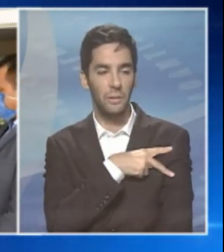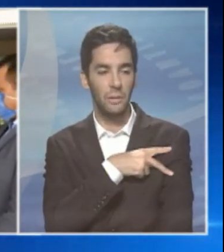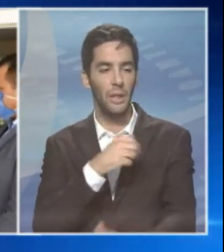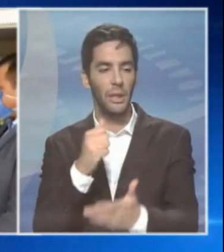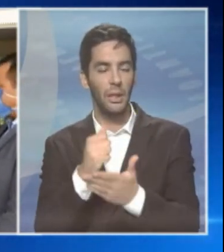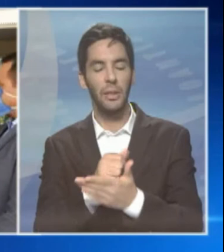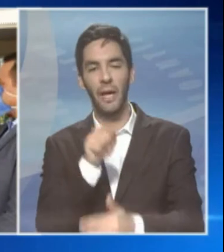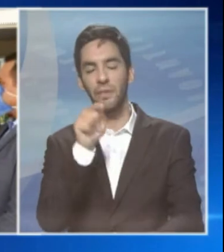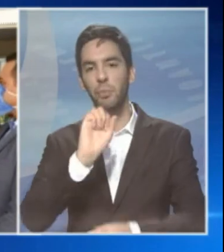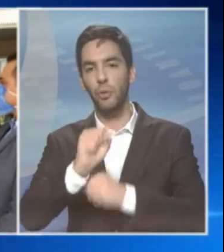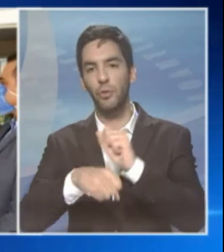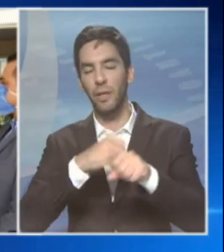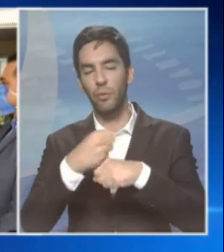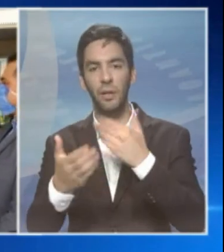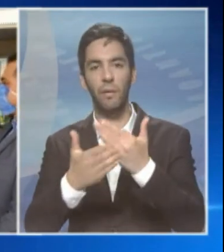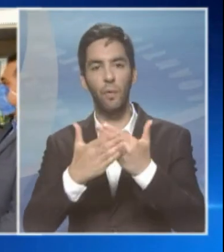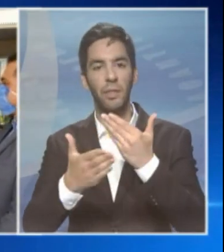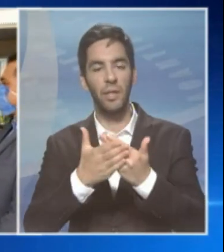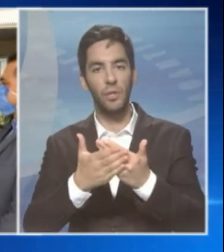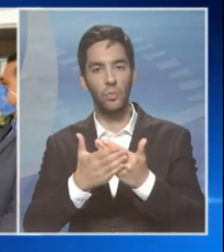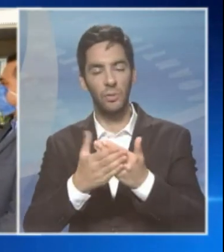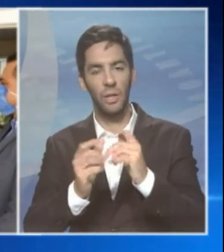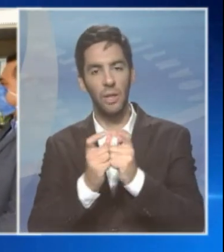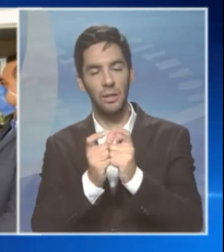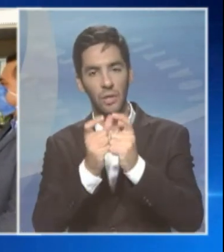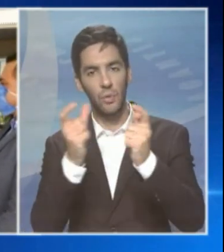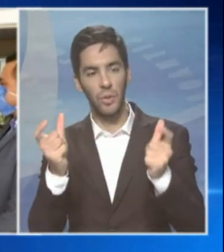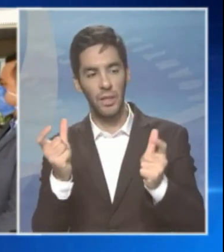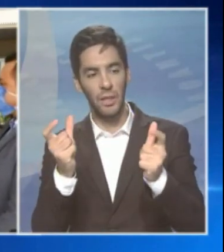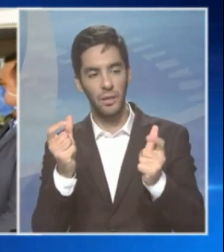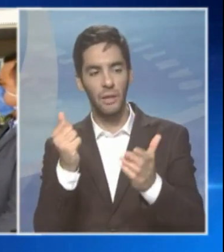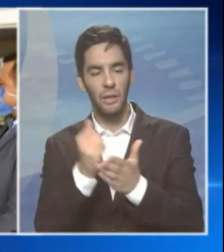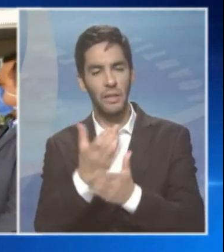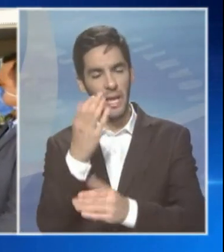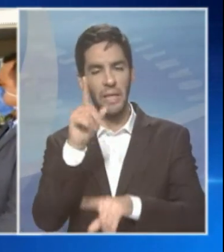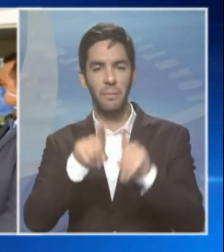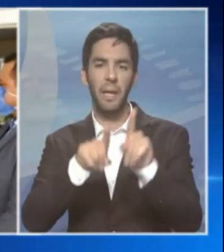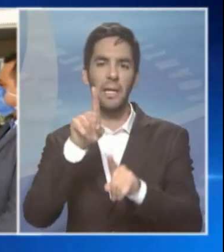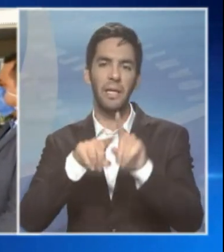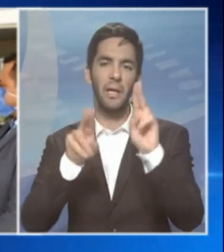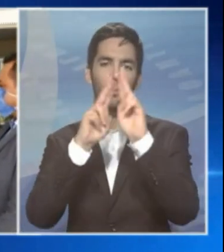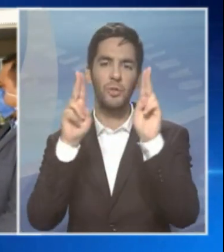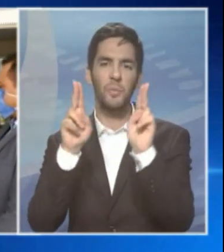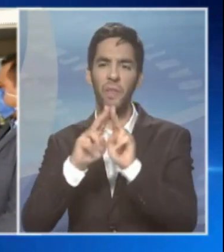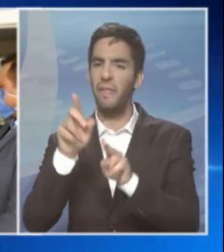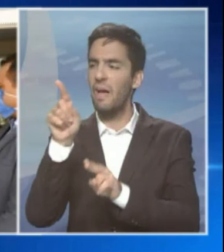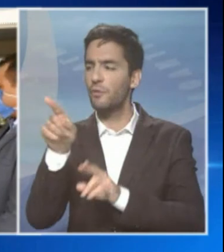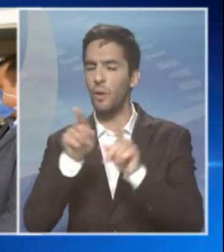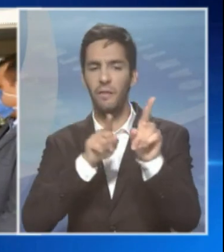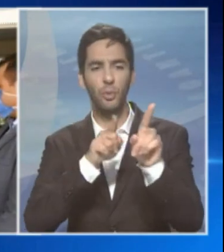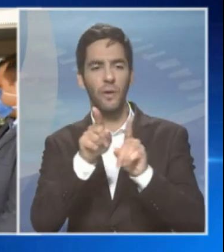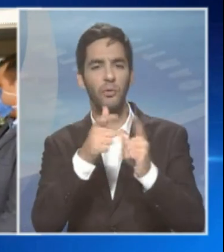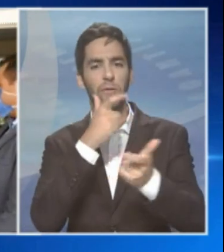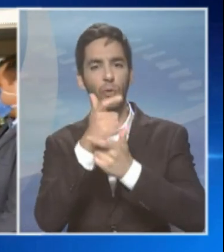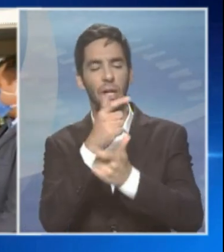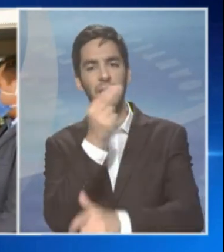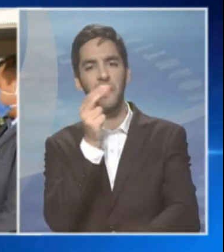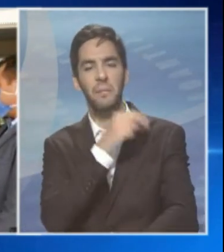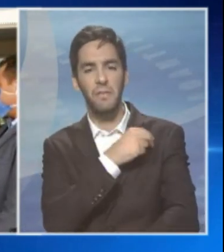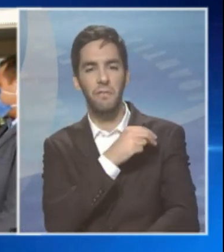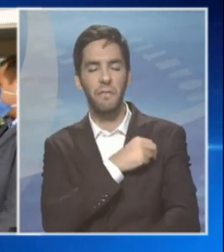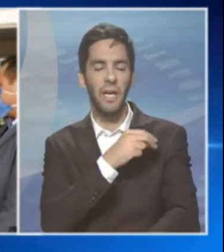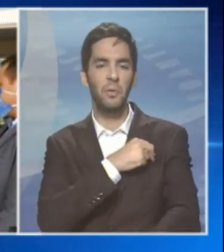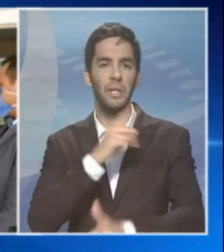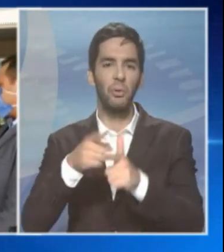στην εκπαίδευση και όχι όπως συμβαίνει με κάποιους άλλους να επιδεικνύουν αυτόν ή και να βγάζουν αποθυμένα